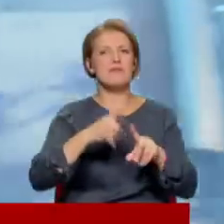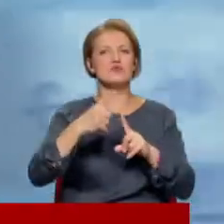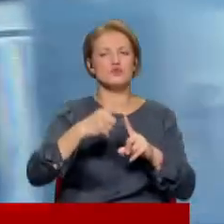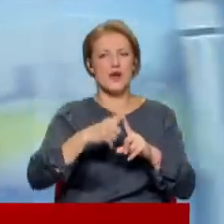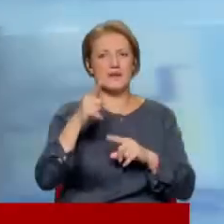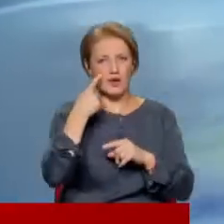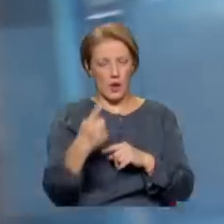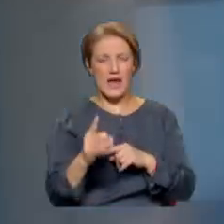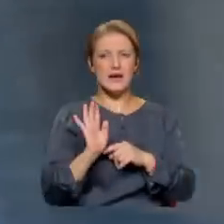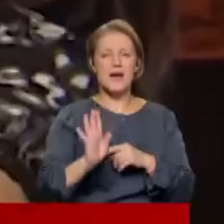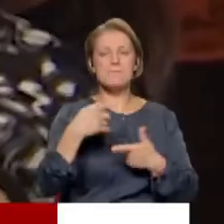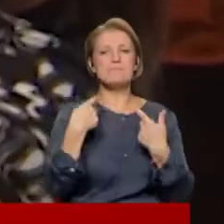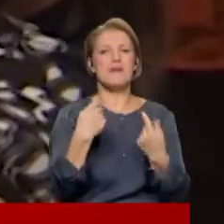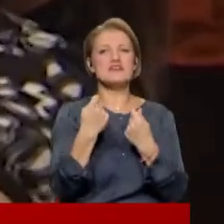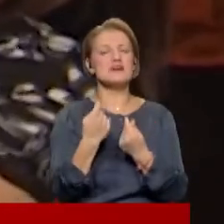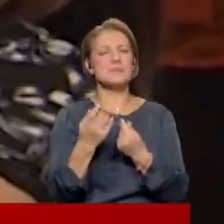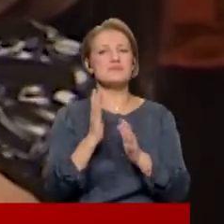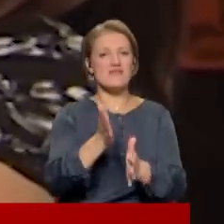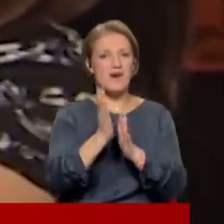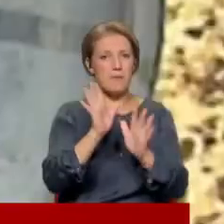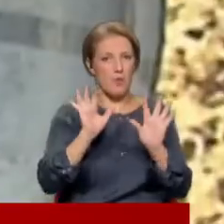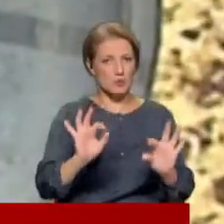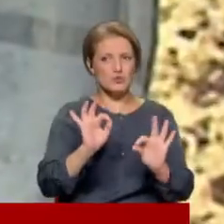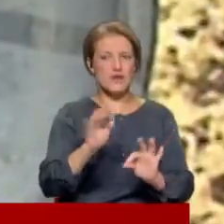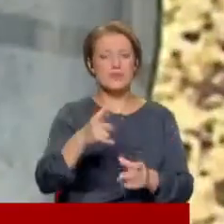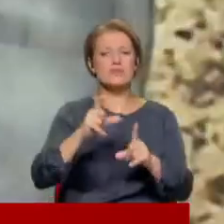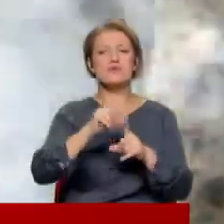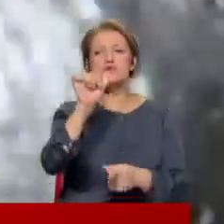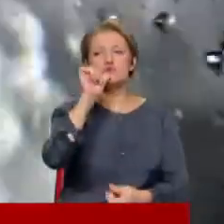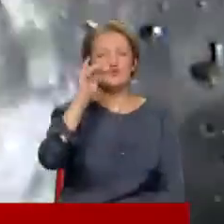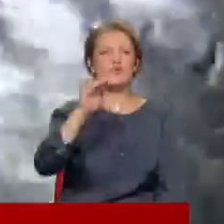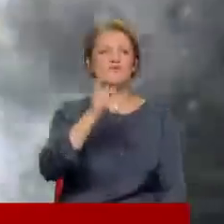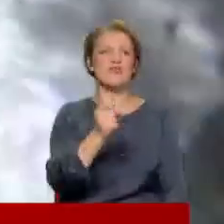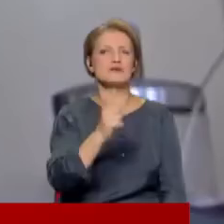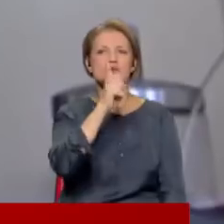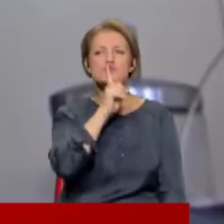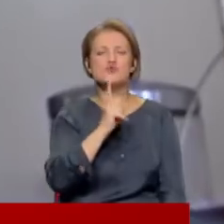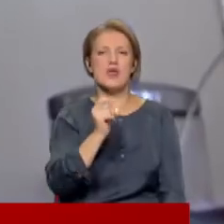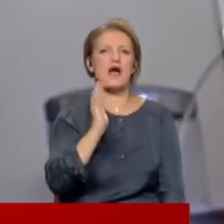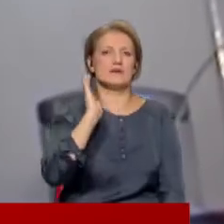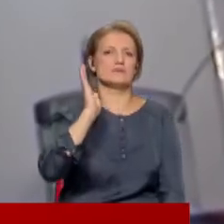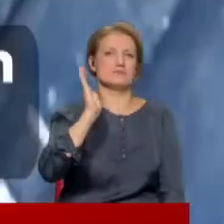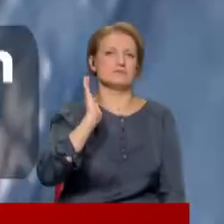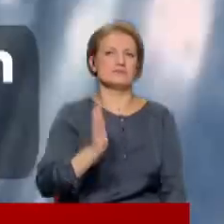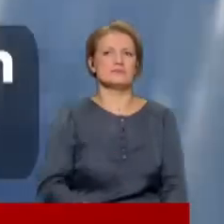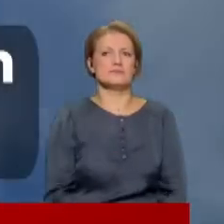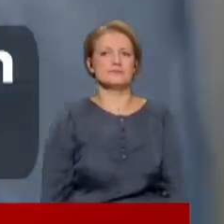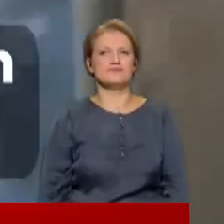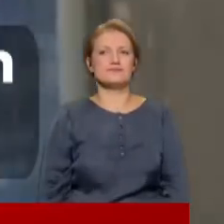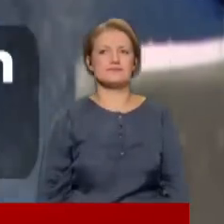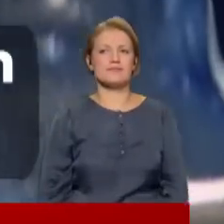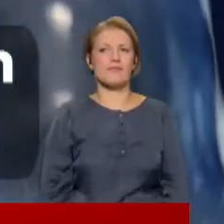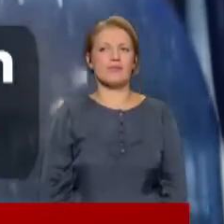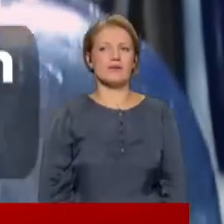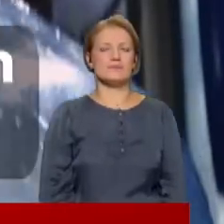Turan Akkaya'ya göre maliyet artışı sürdüğü takdirde damacana suyun fiyatı 100 liraya kadar çıkabilir. Yerinde